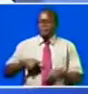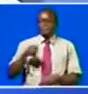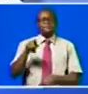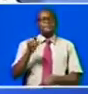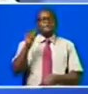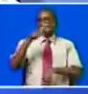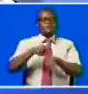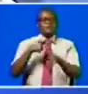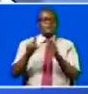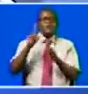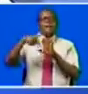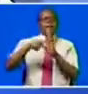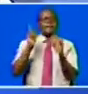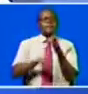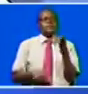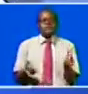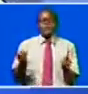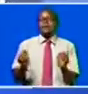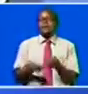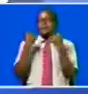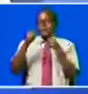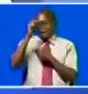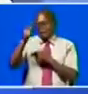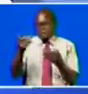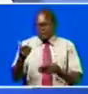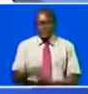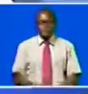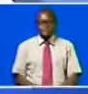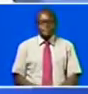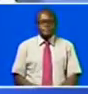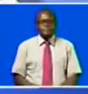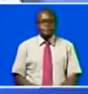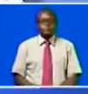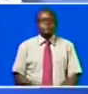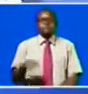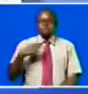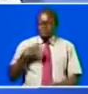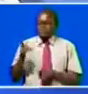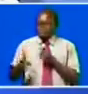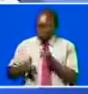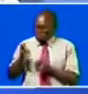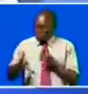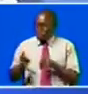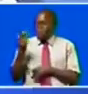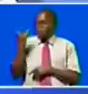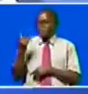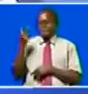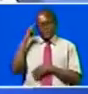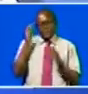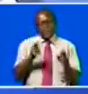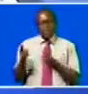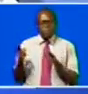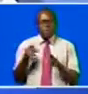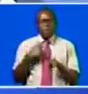muda, lakini heshima yako iko wapi? Ndio maana unaona siku hizi zina ni kitu cha kawaida. Watu wanafanya uzinzi manake unaona ni kitu cha kawaida, unaona ni kitu